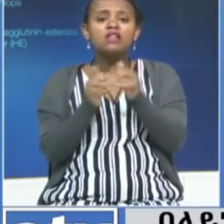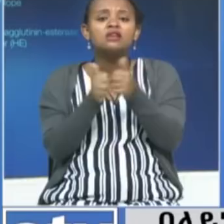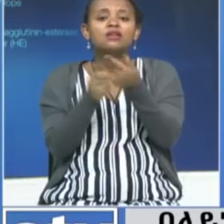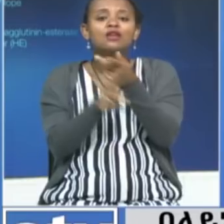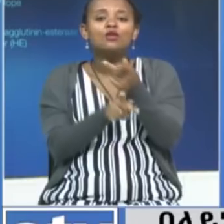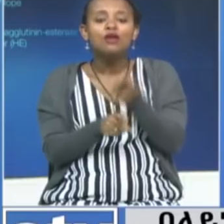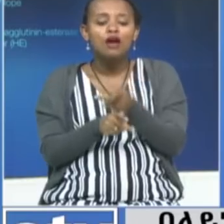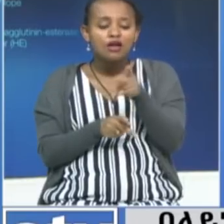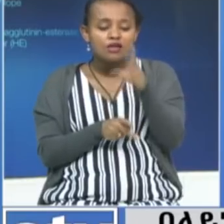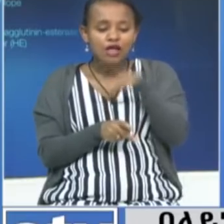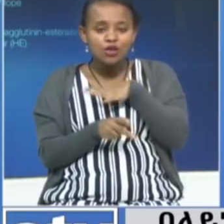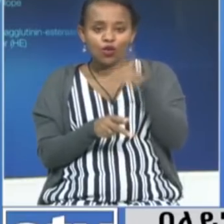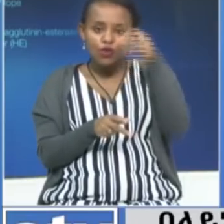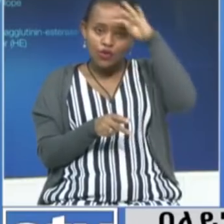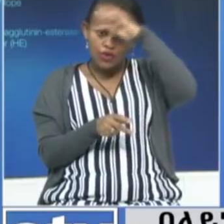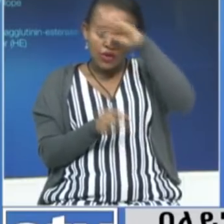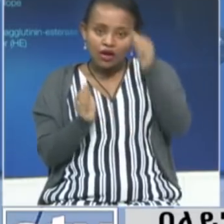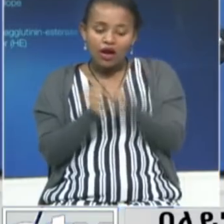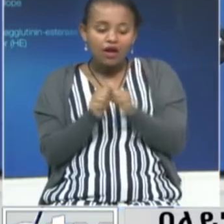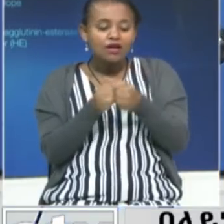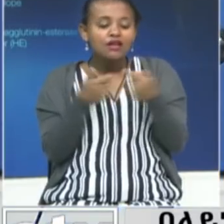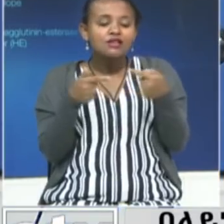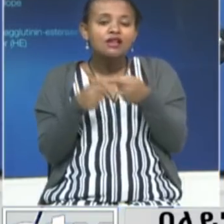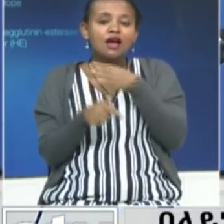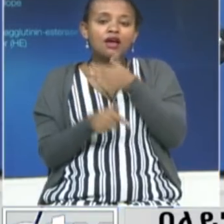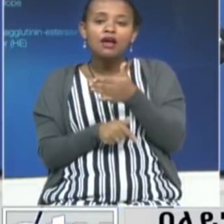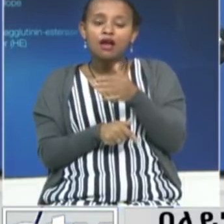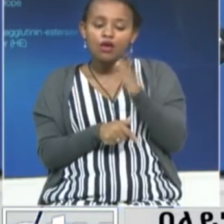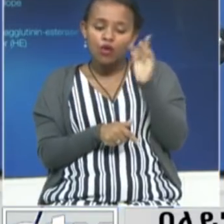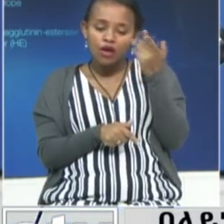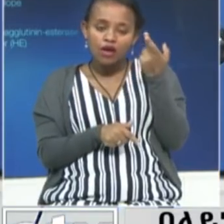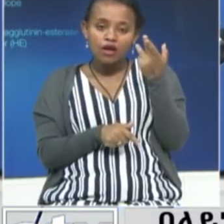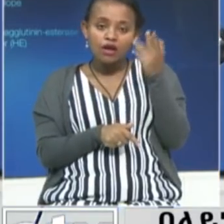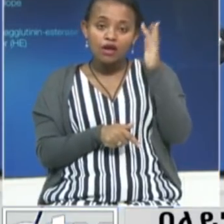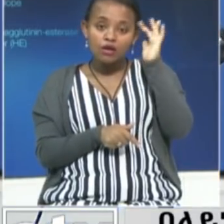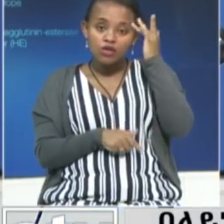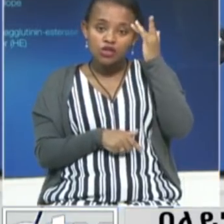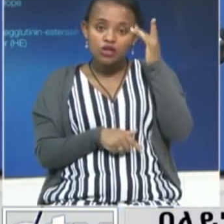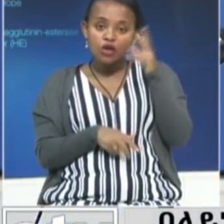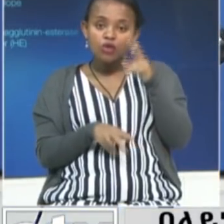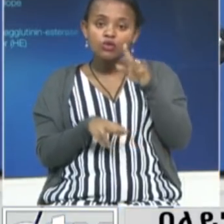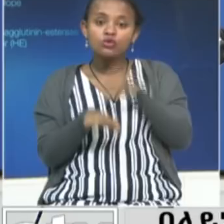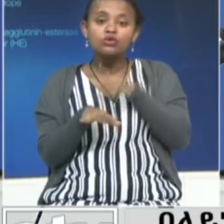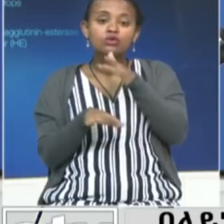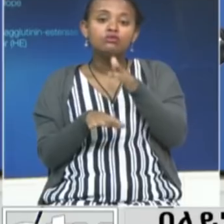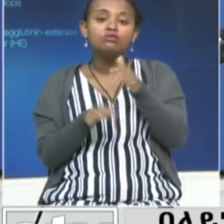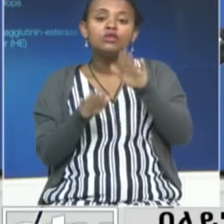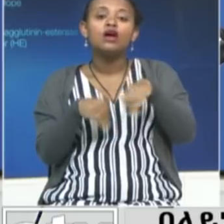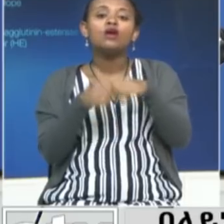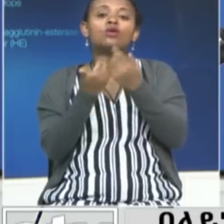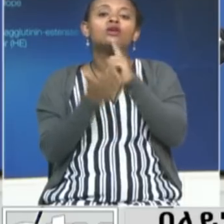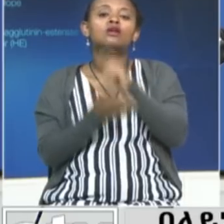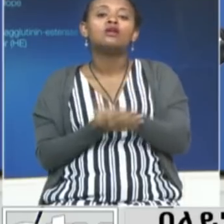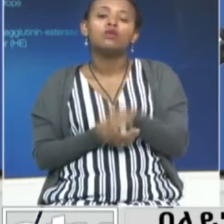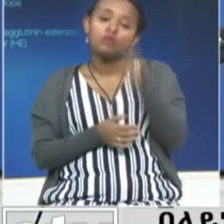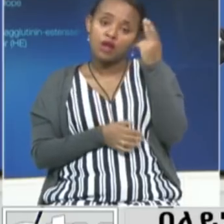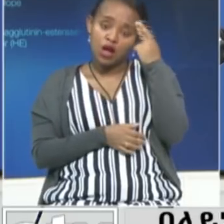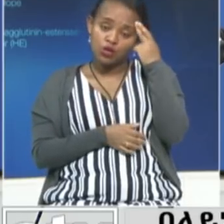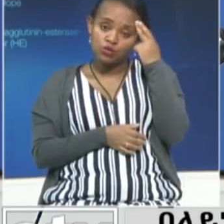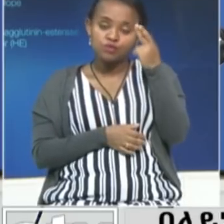ልጅ ጋር ወይም ከዛ ሰው ጋር ሳይገናኝ ወይም በበሽታውም ሳይለከፍ የሚቀረው እንዴት ነው?